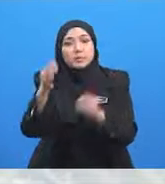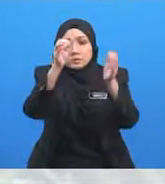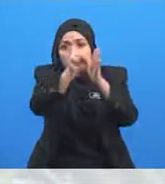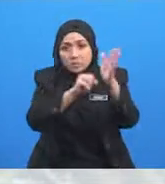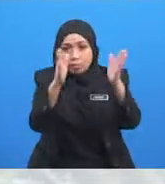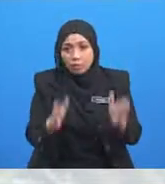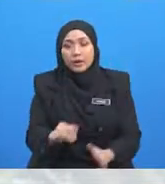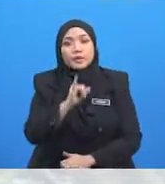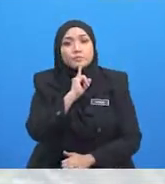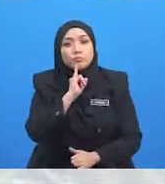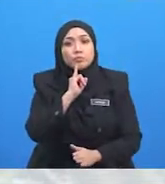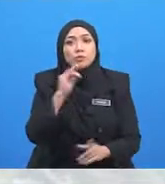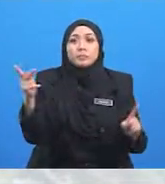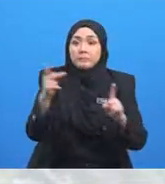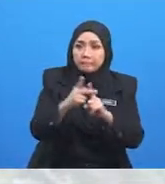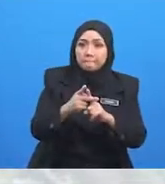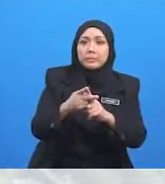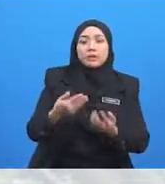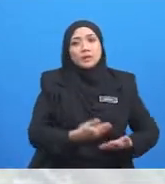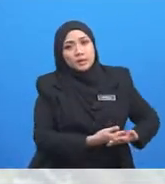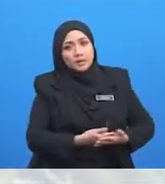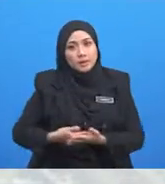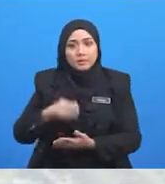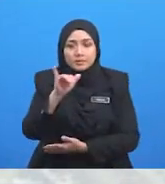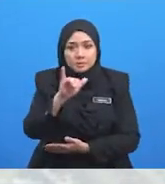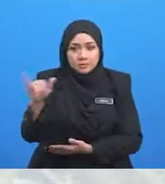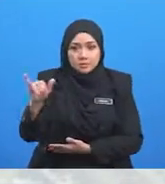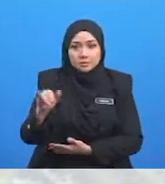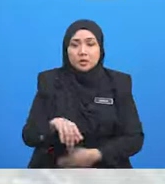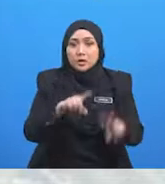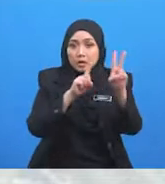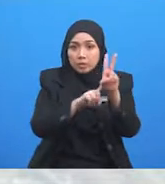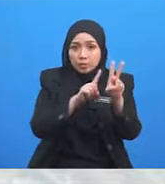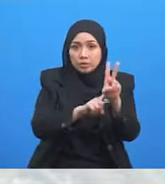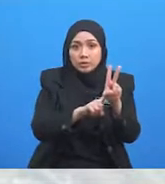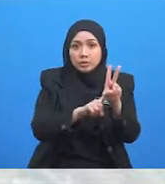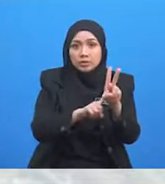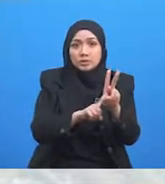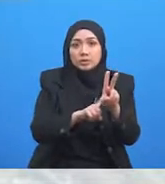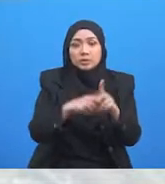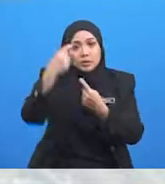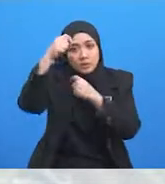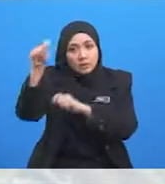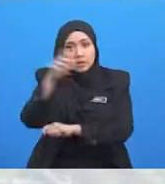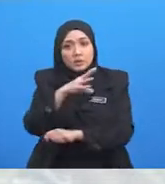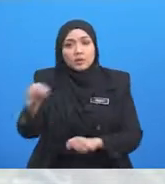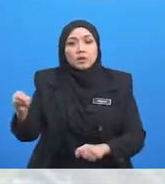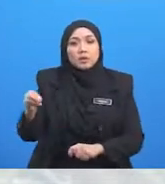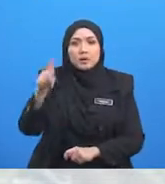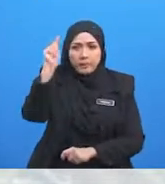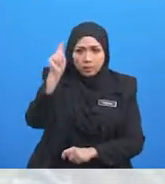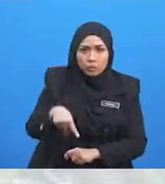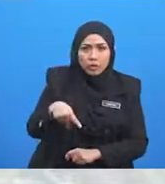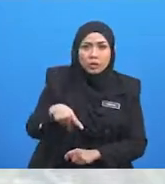ibu terhadap anaknya. Persoalan kedua ialah ketaatan dan